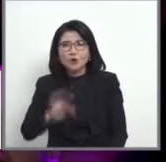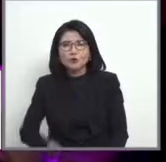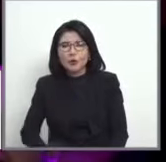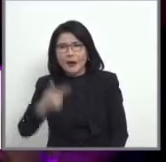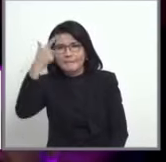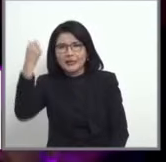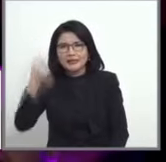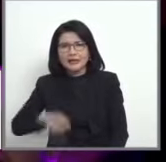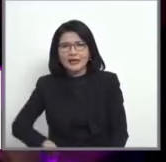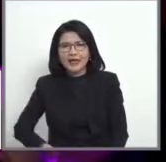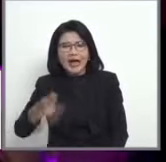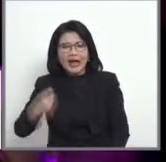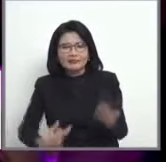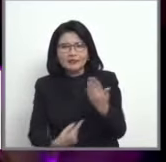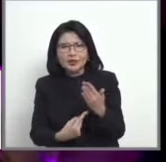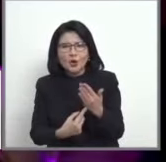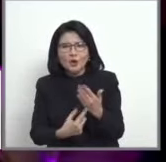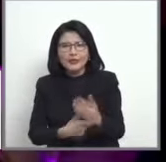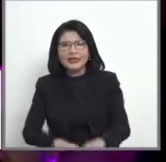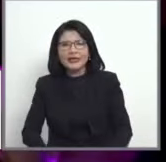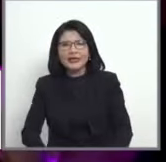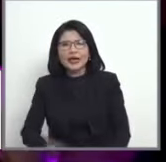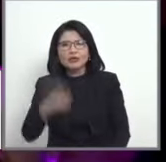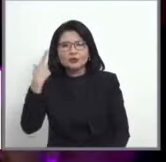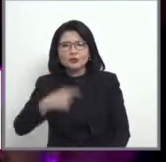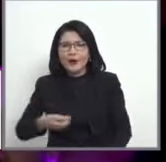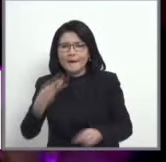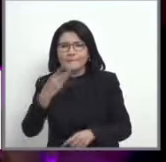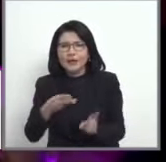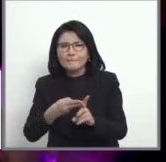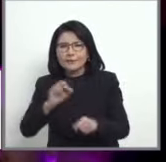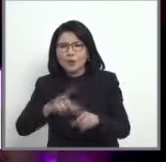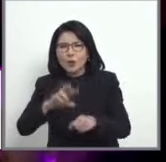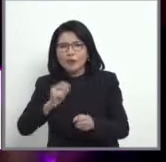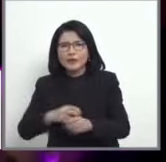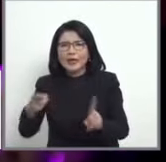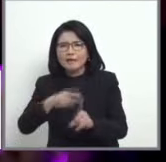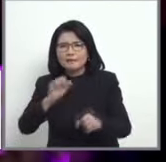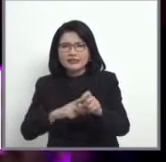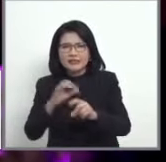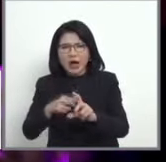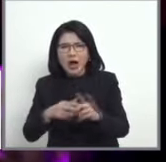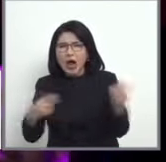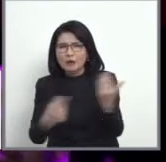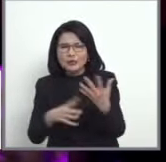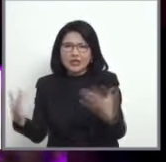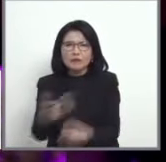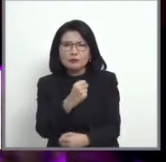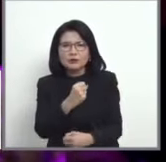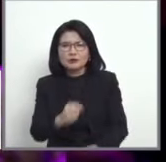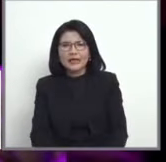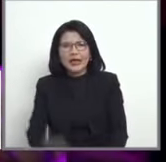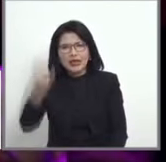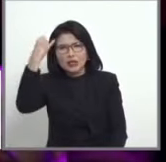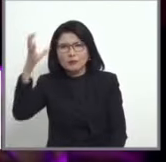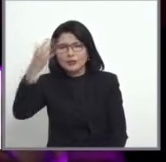engineering dan matematik kimia biologi dan fisika itu kita rebut teknologi kita rebut sains saudara-saudara